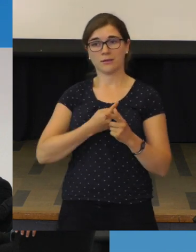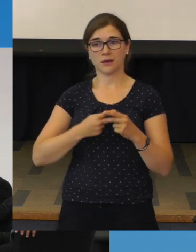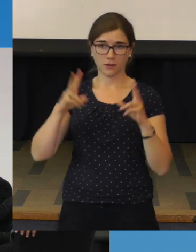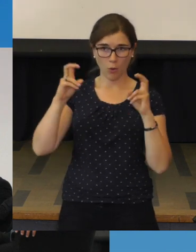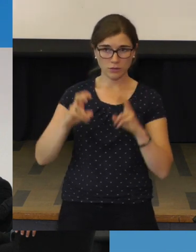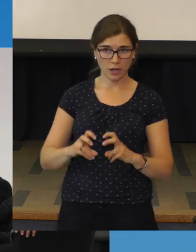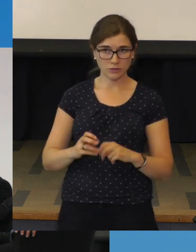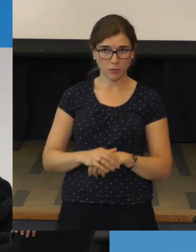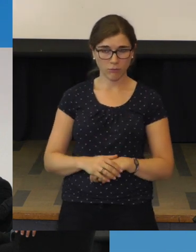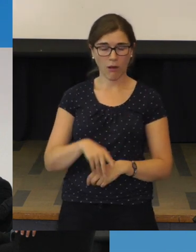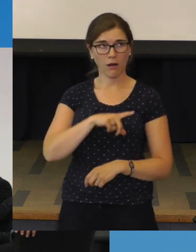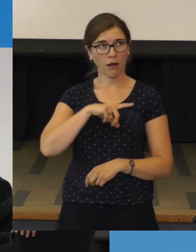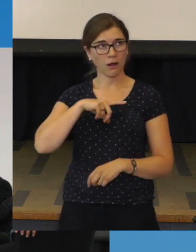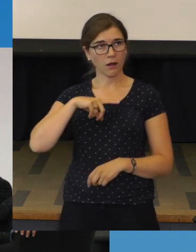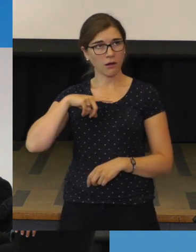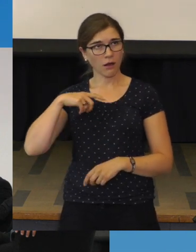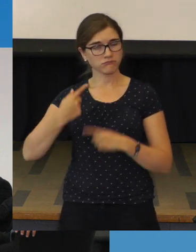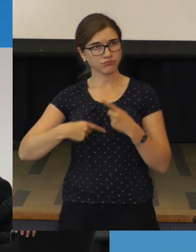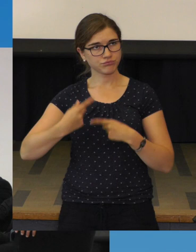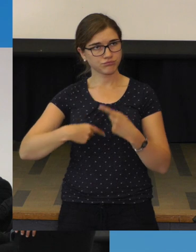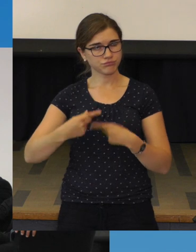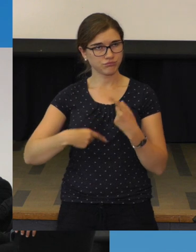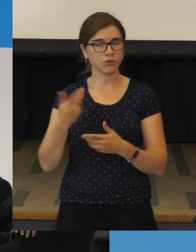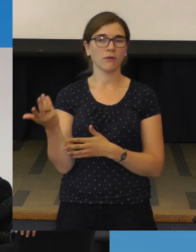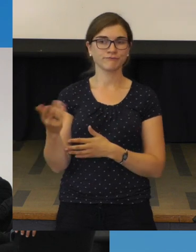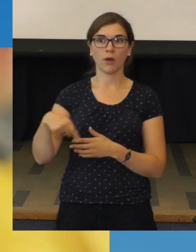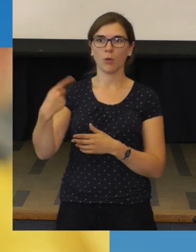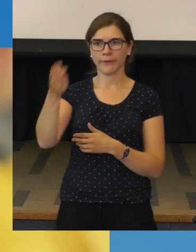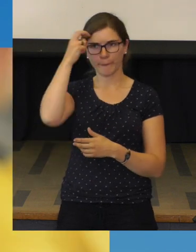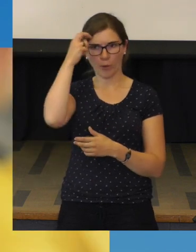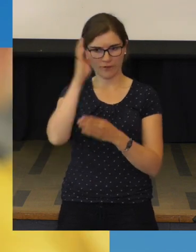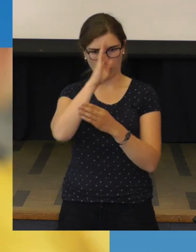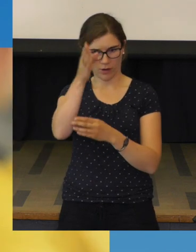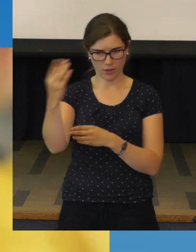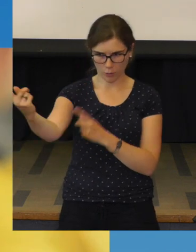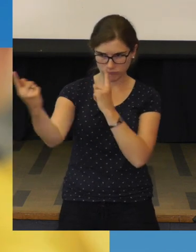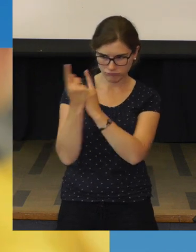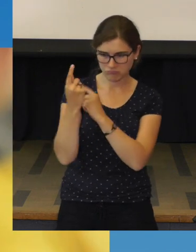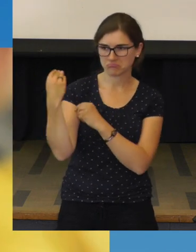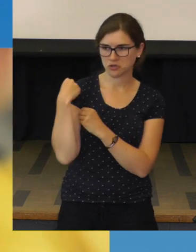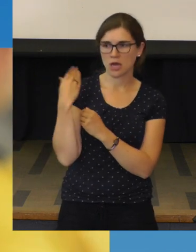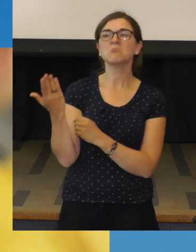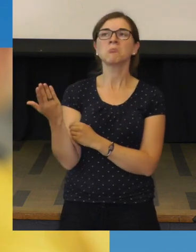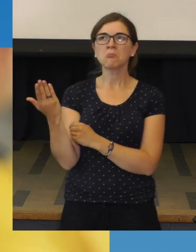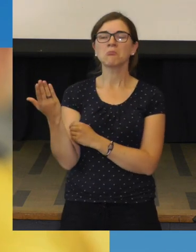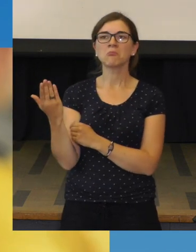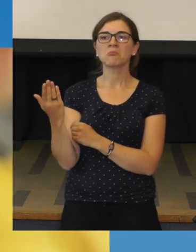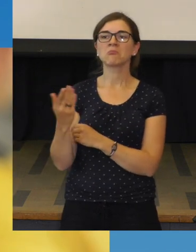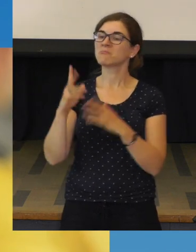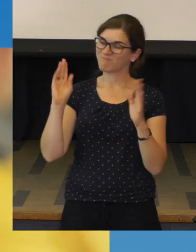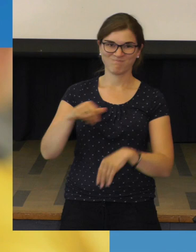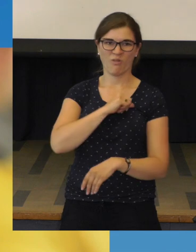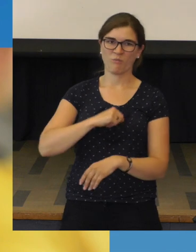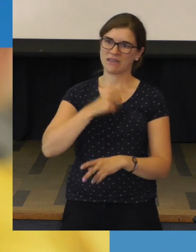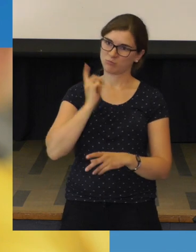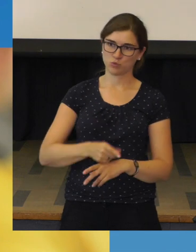hat jedenfalls ziemlich lange gedauert. Und dann ist der Professor Gradaus zu mir gekommen und hat gesagt, wir müssen